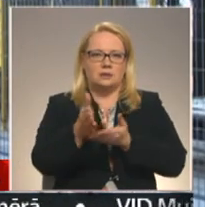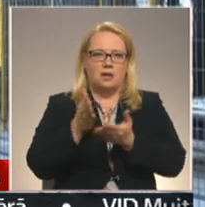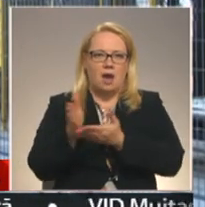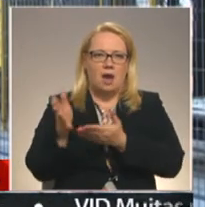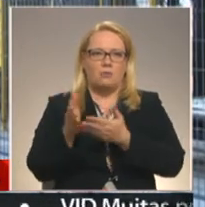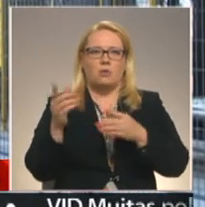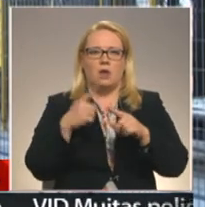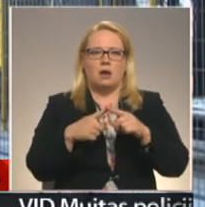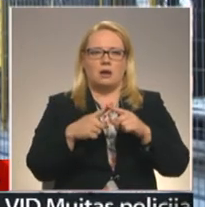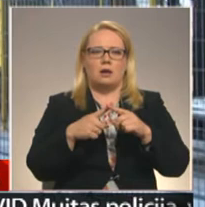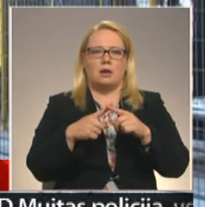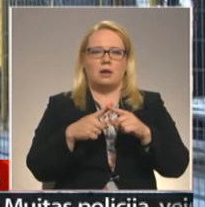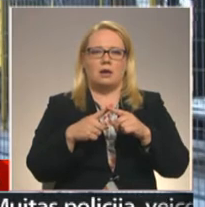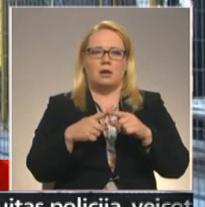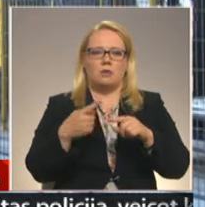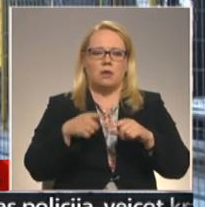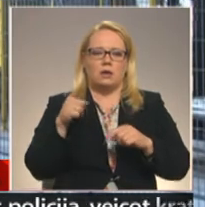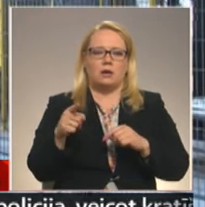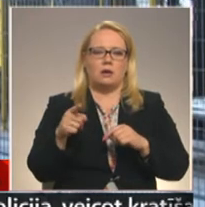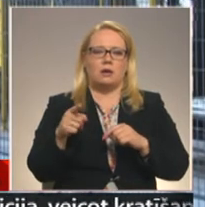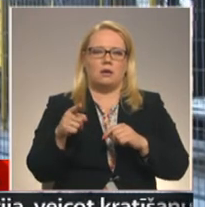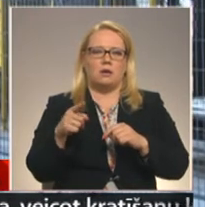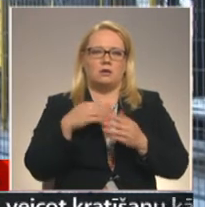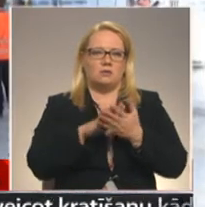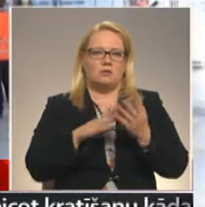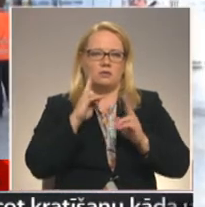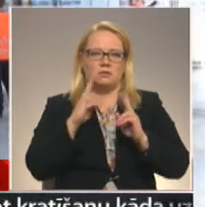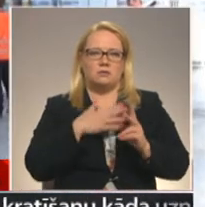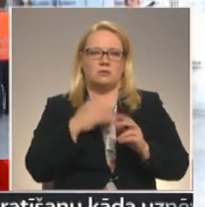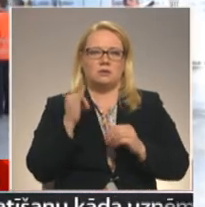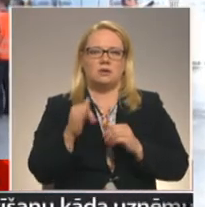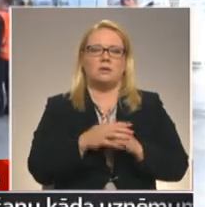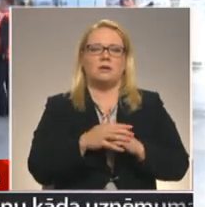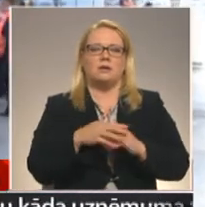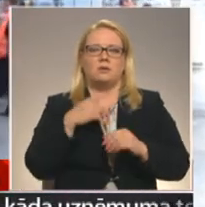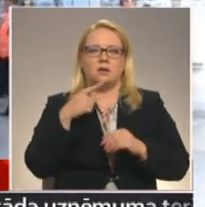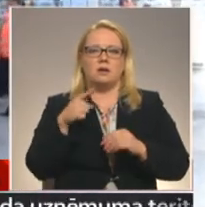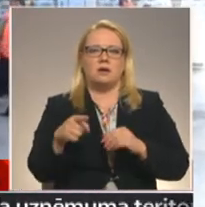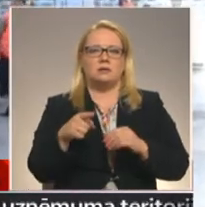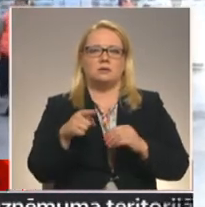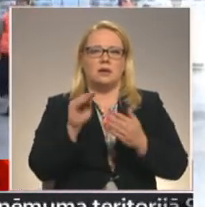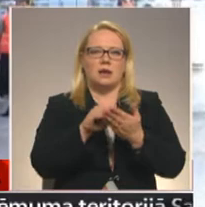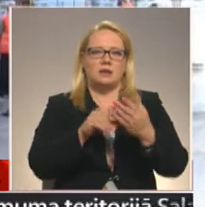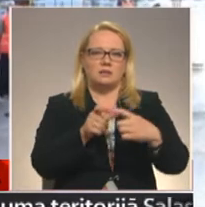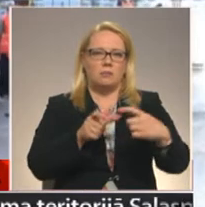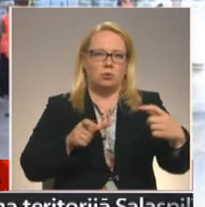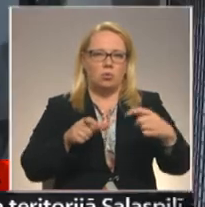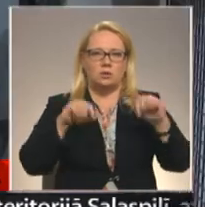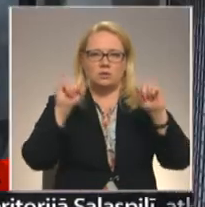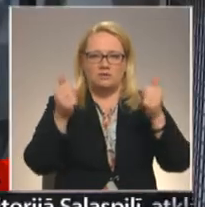rupjākai. Tālāk jau mūsu datorizētā sistēma, ieprogrammētā pēc receptūras, veido šos